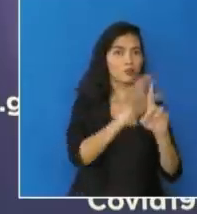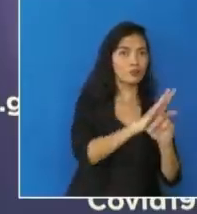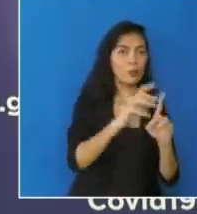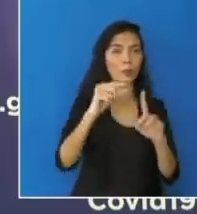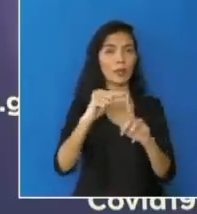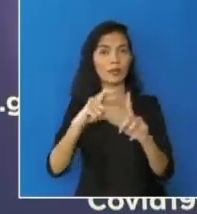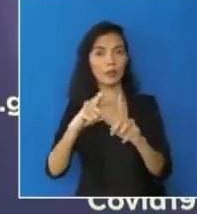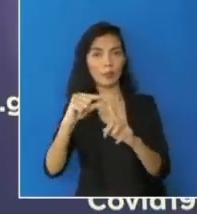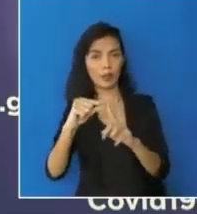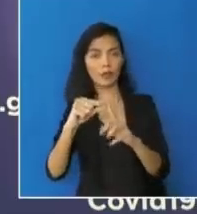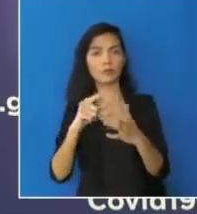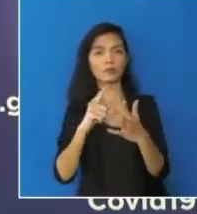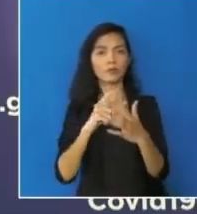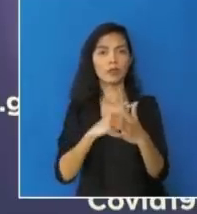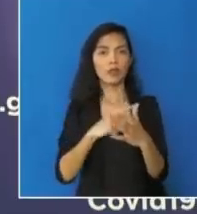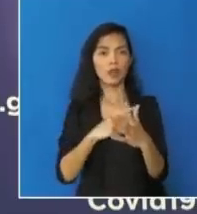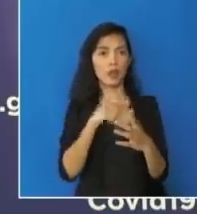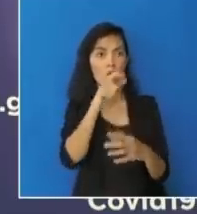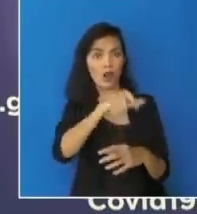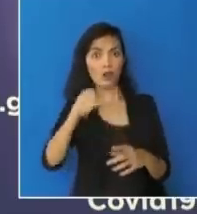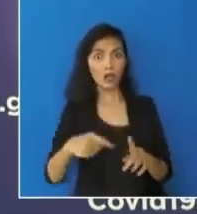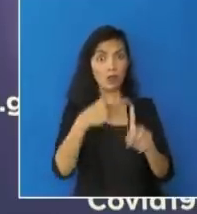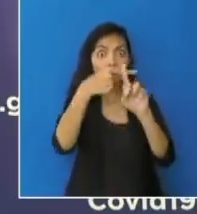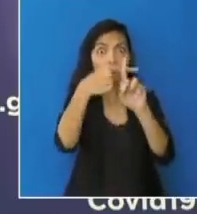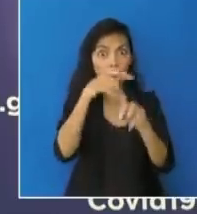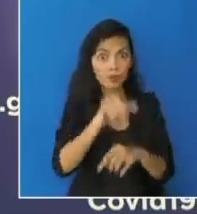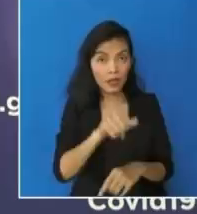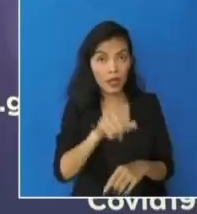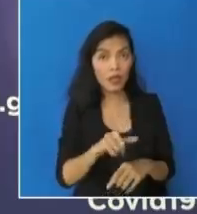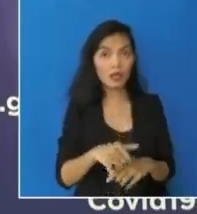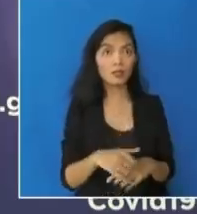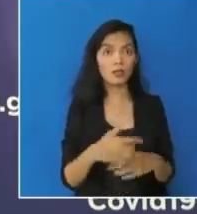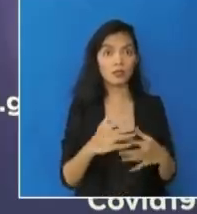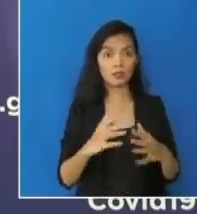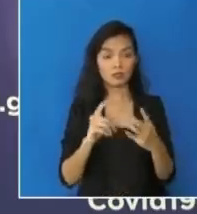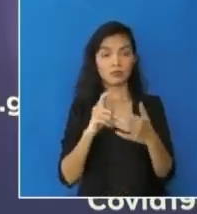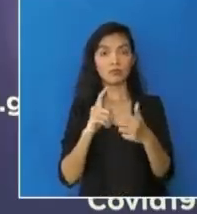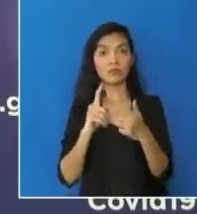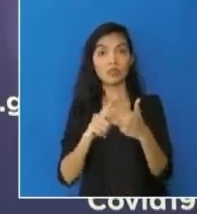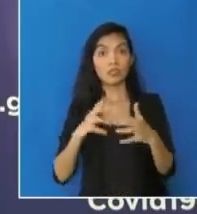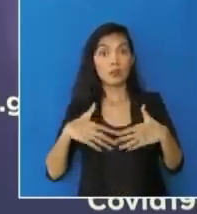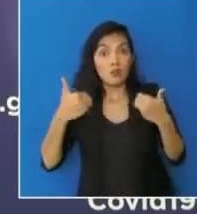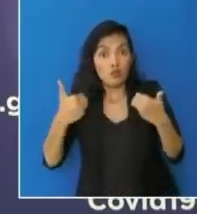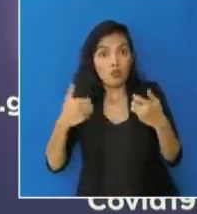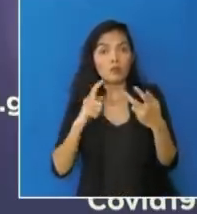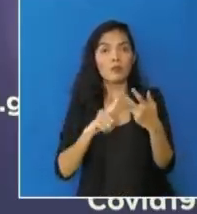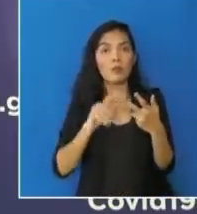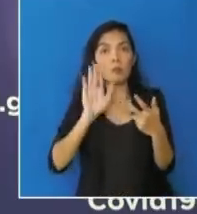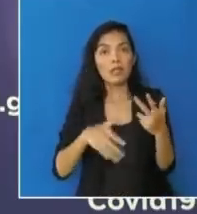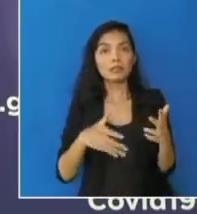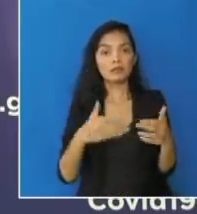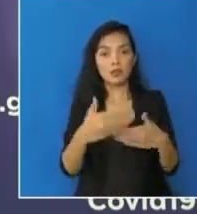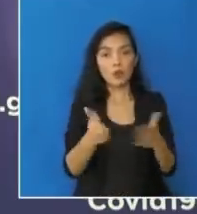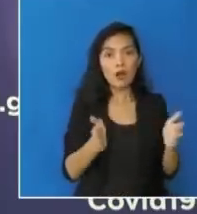baik terkait dengan kasus yang konfirmasi positif, yang sudah sembuh, yang masih dirawat, maupun